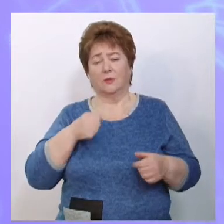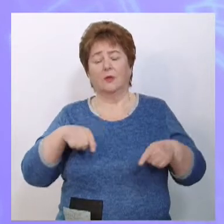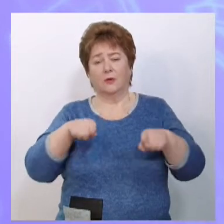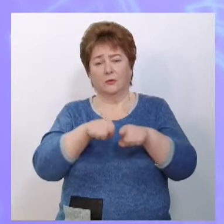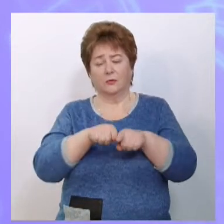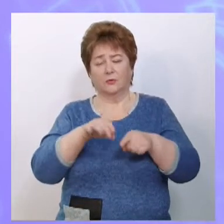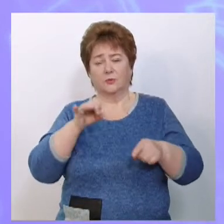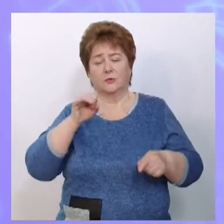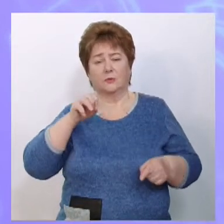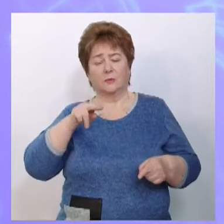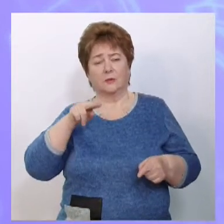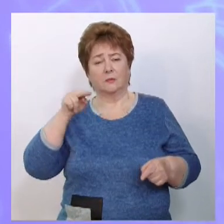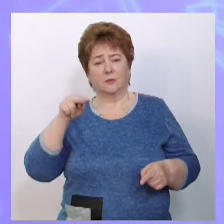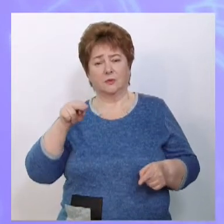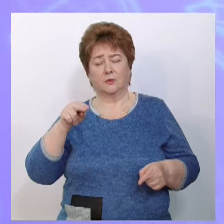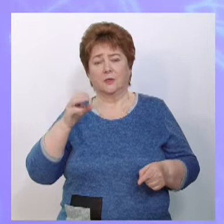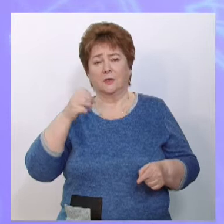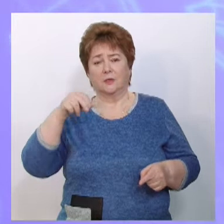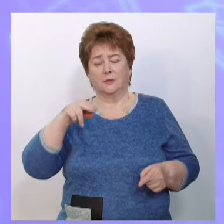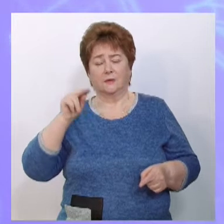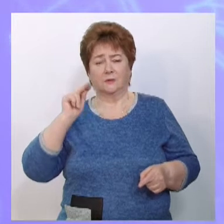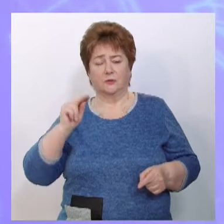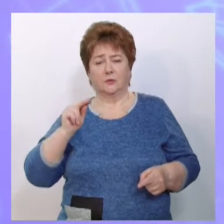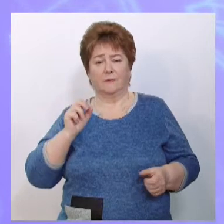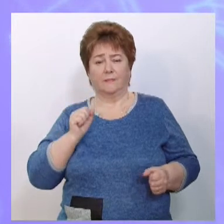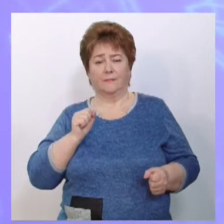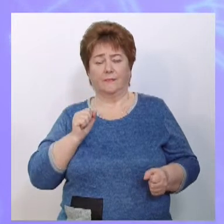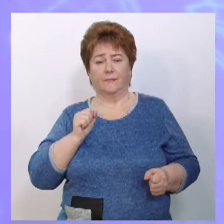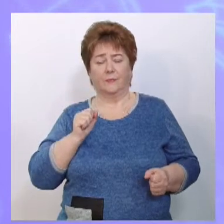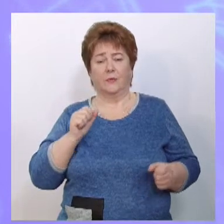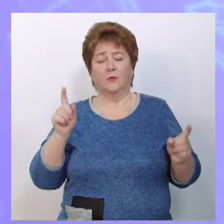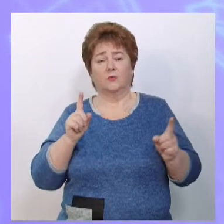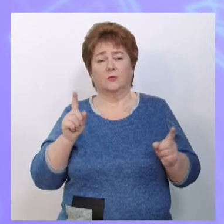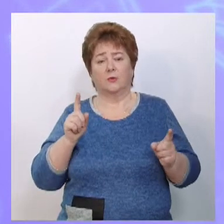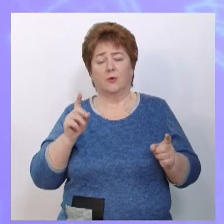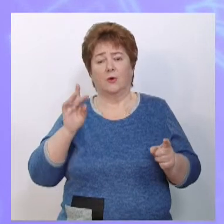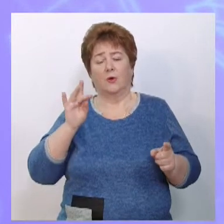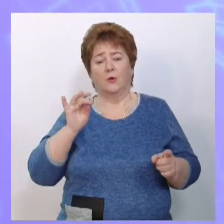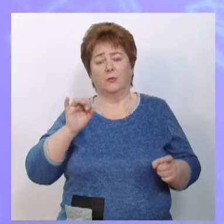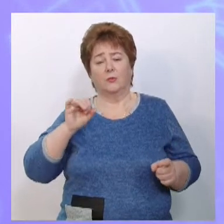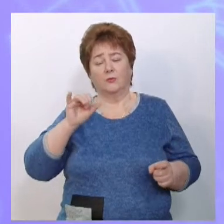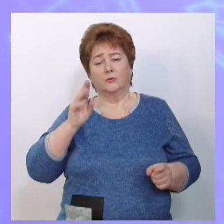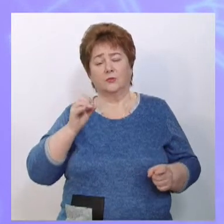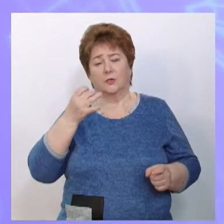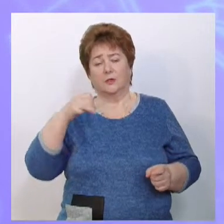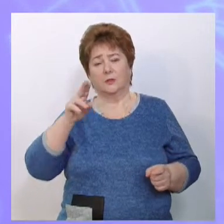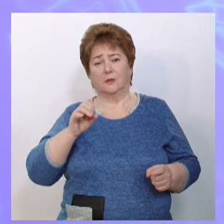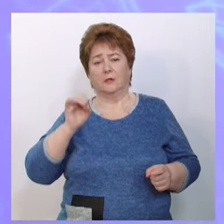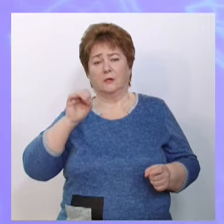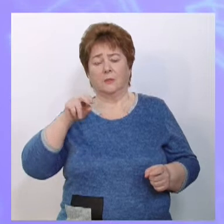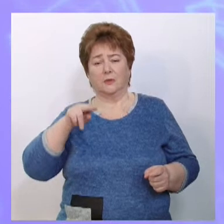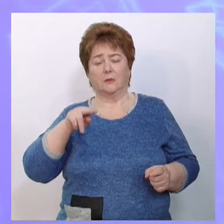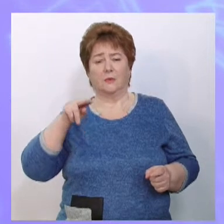тоже в именительном падеже единственного числа. Что? Ручейки.